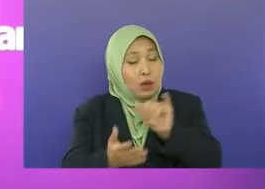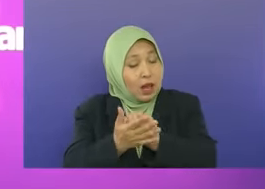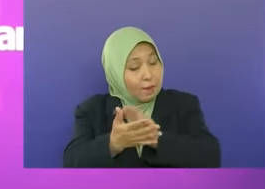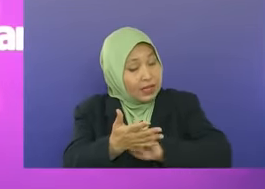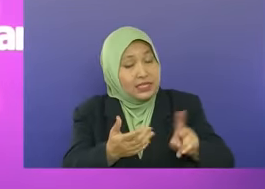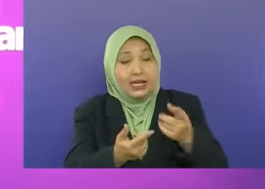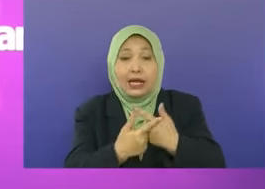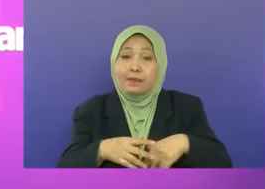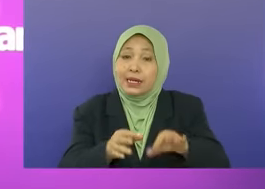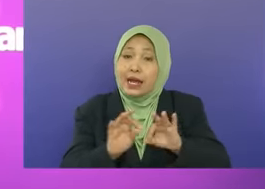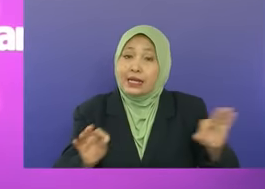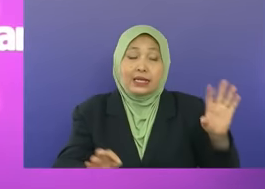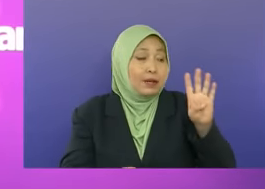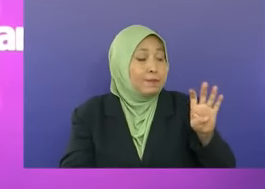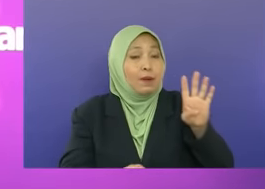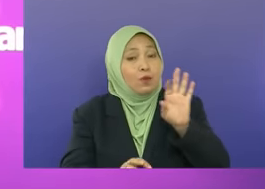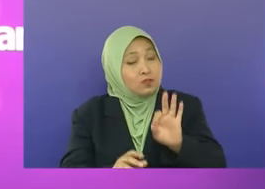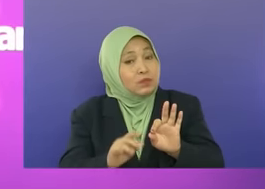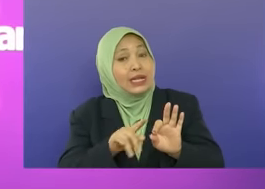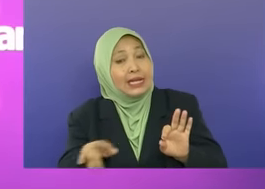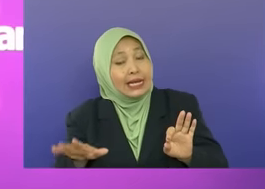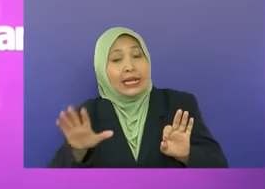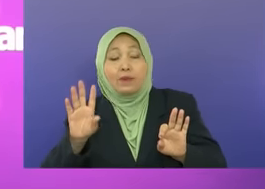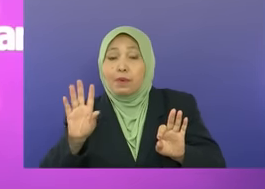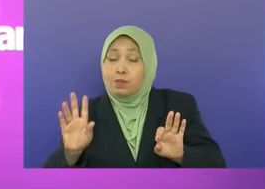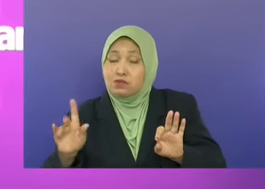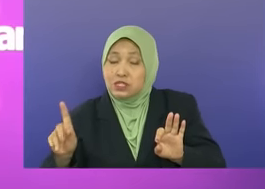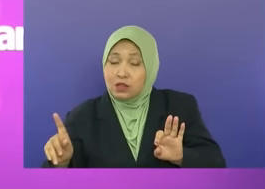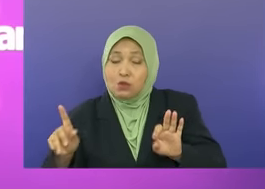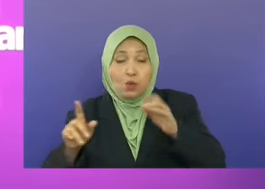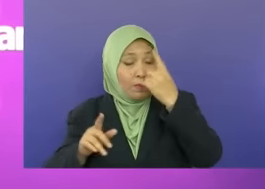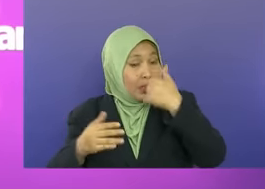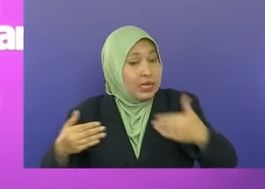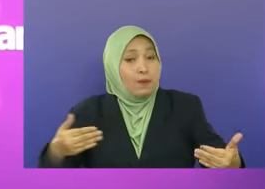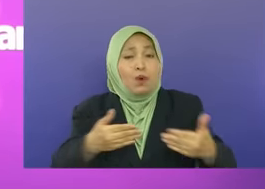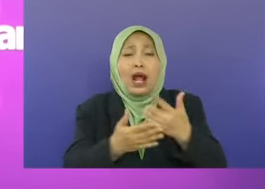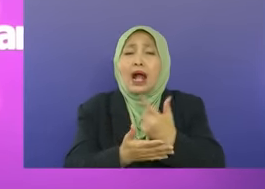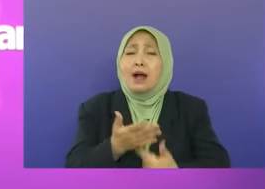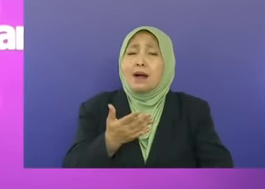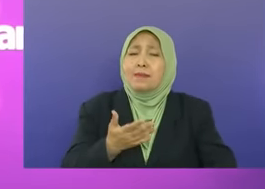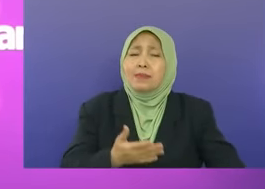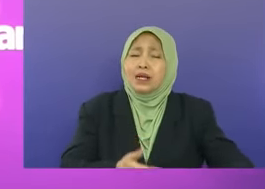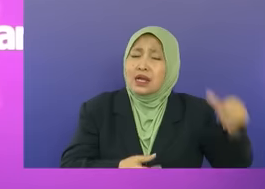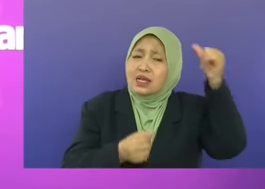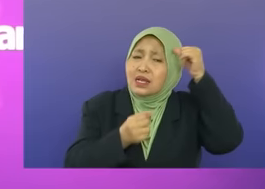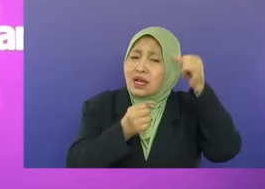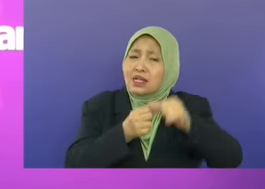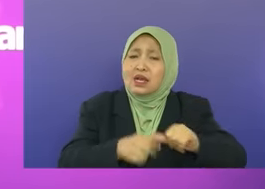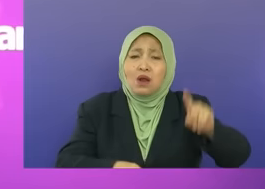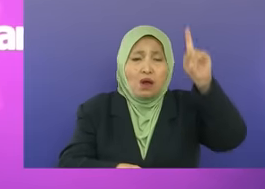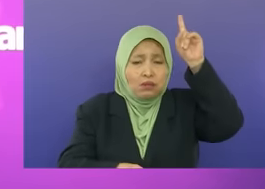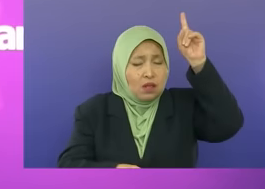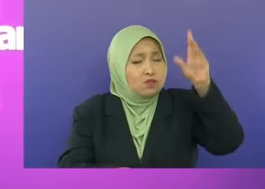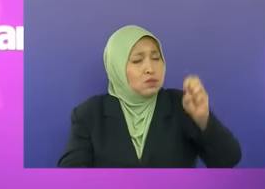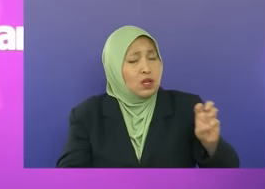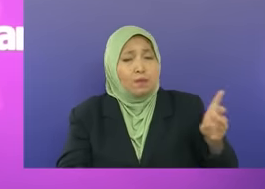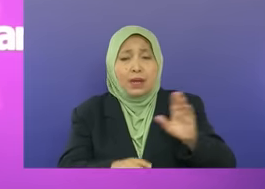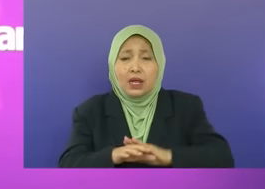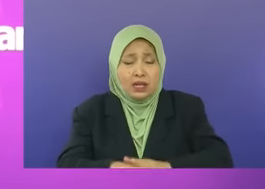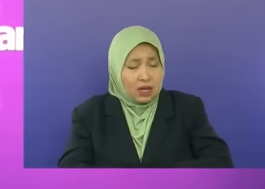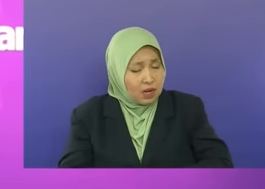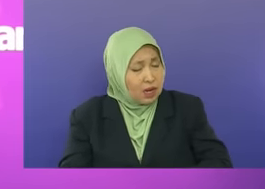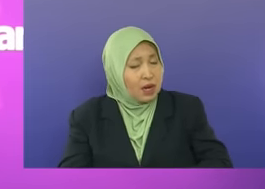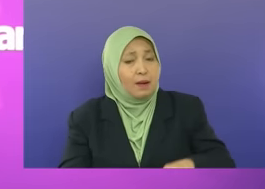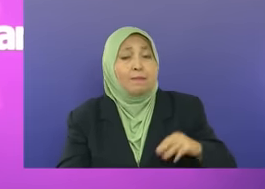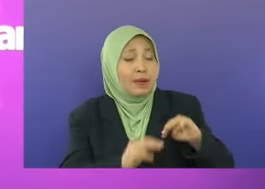ayat yang ke-49 hingga 51 menyambung kepada apakah yang diingatkan Allah Subhanahu Wa Ta'Ala kepada Bani Israil